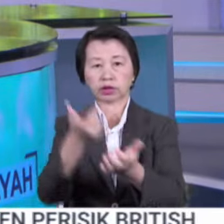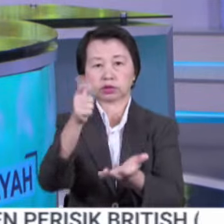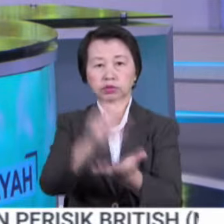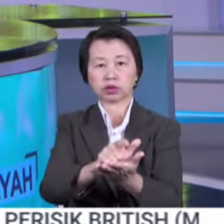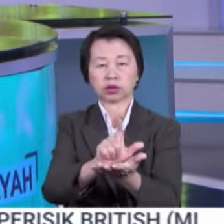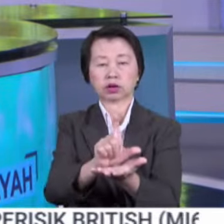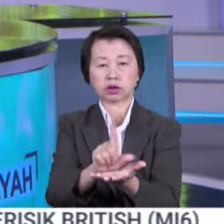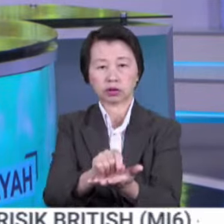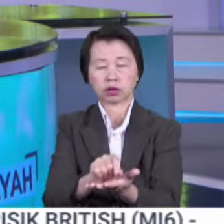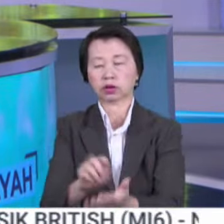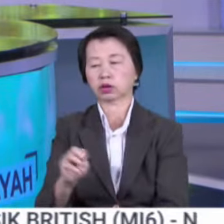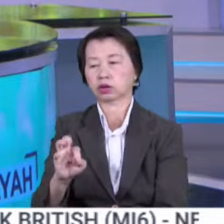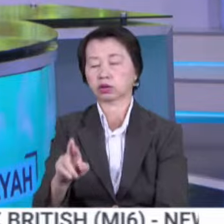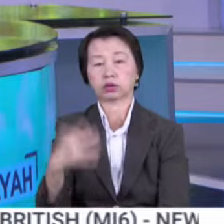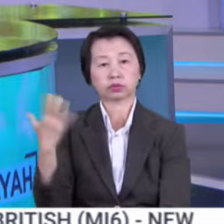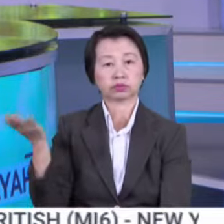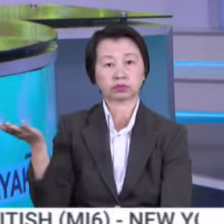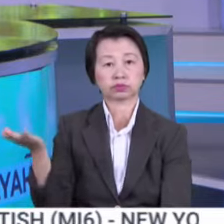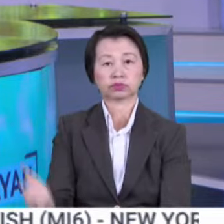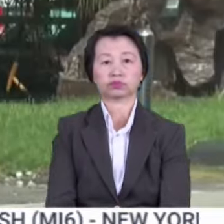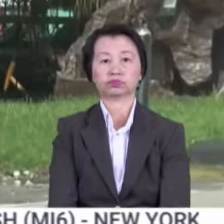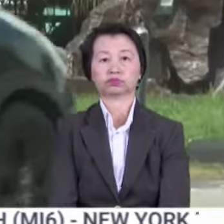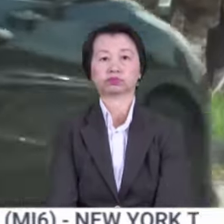wartawan Nur Julian